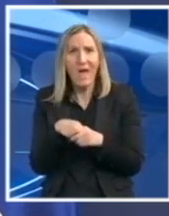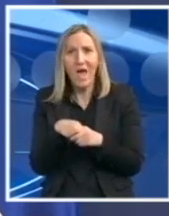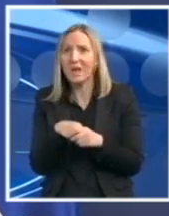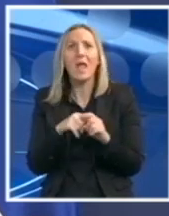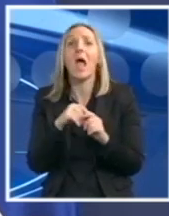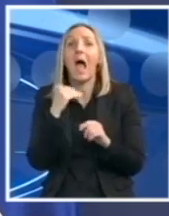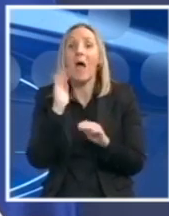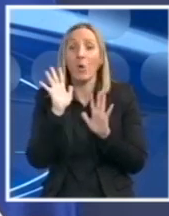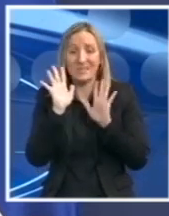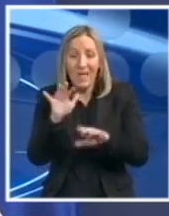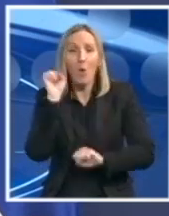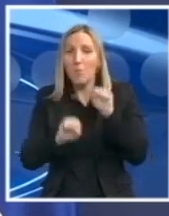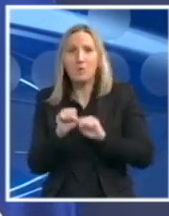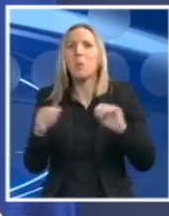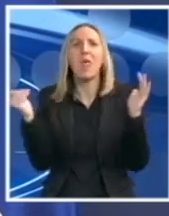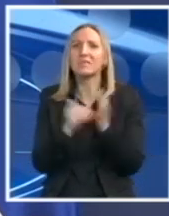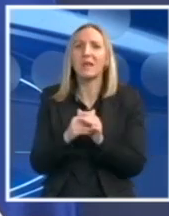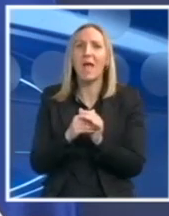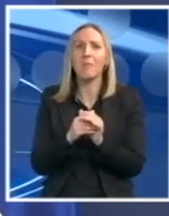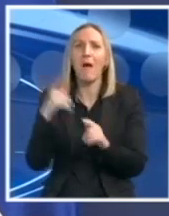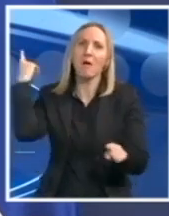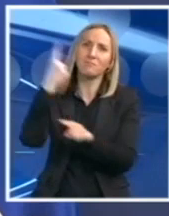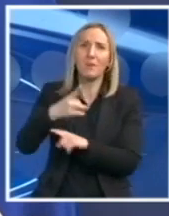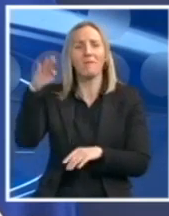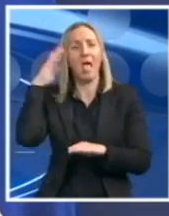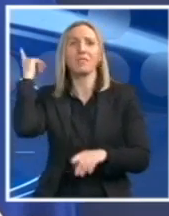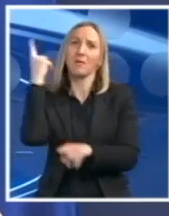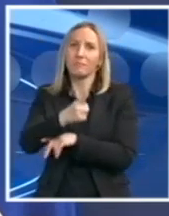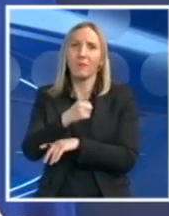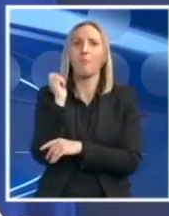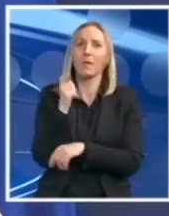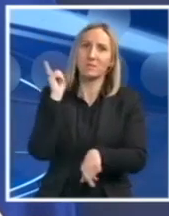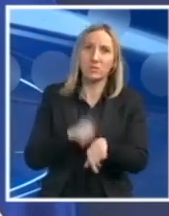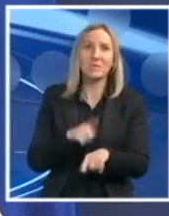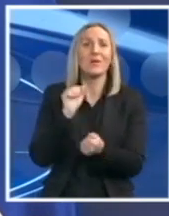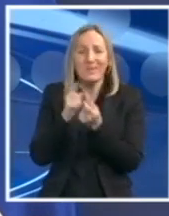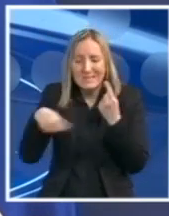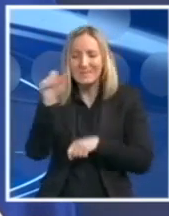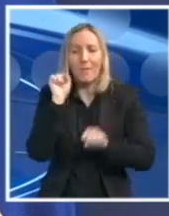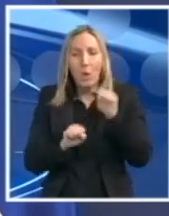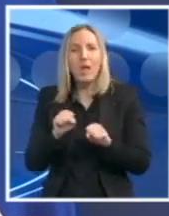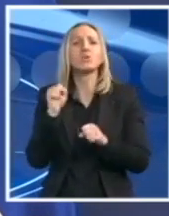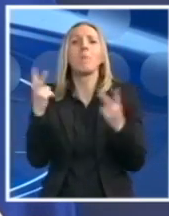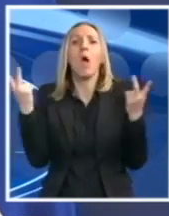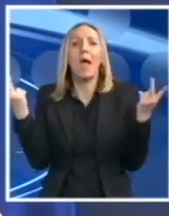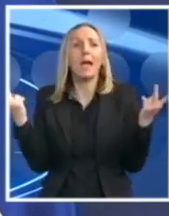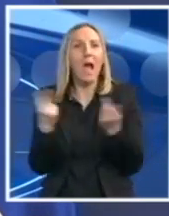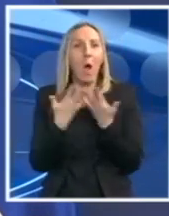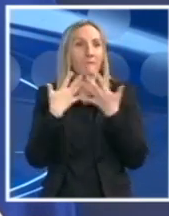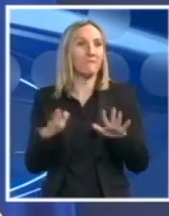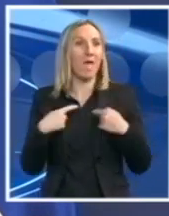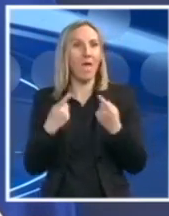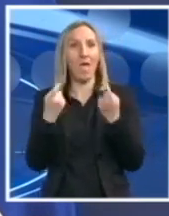časove i testiranje i sve drugo, jeste kao da se svi ponašamo kao da smo potencijalni nosioci infekcije i